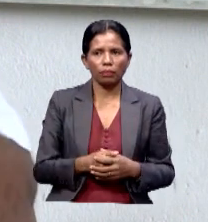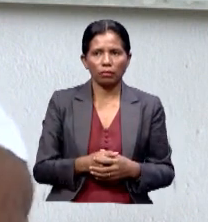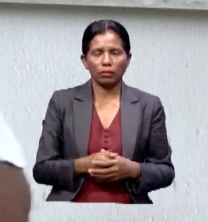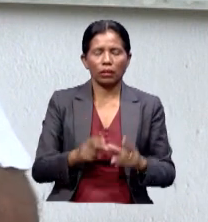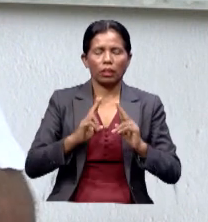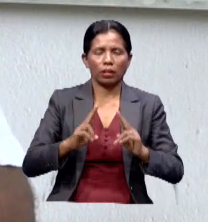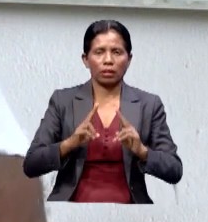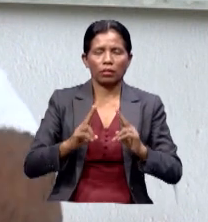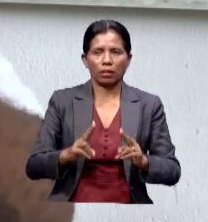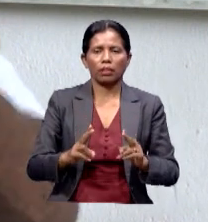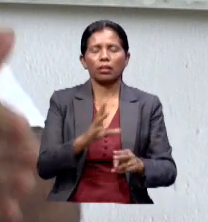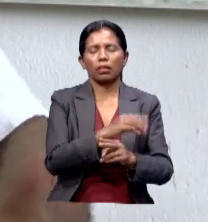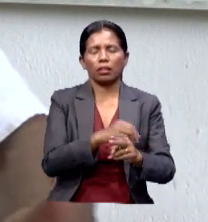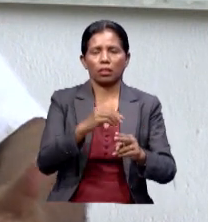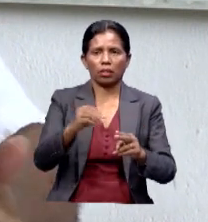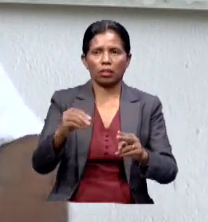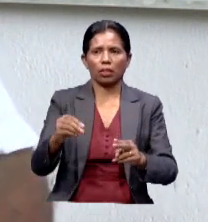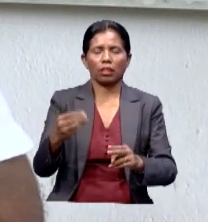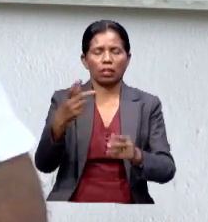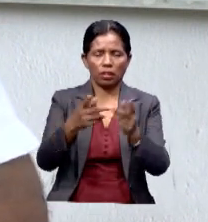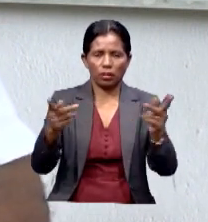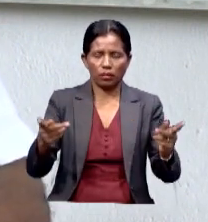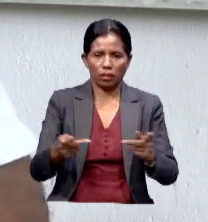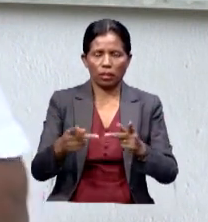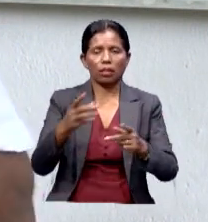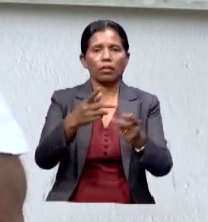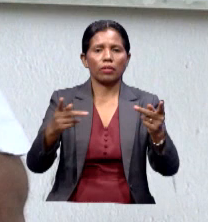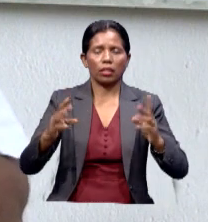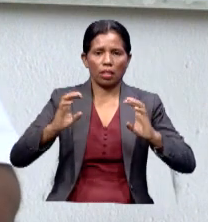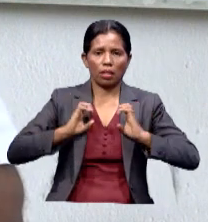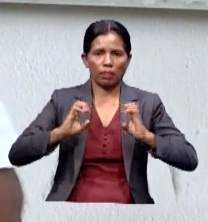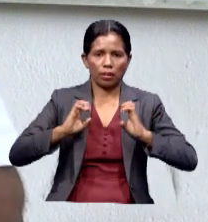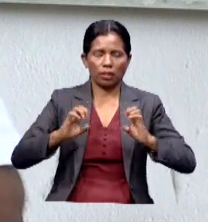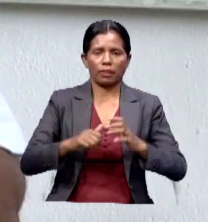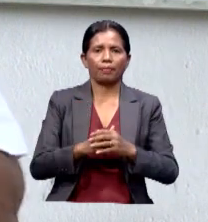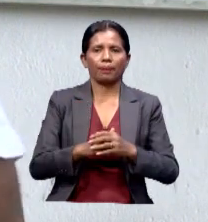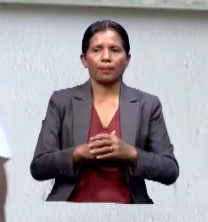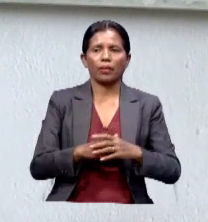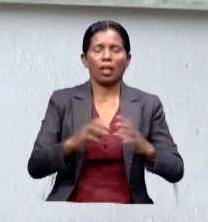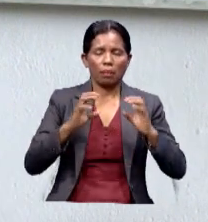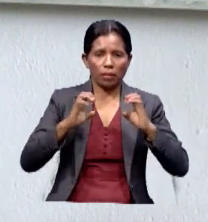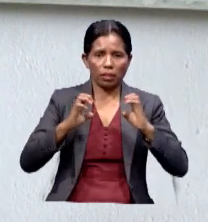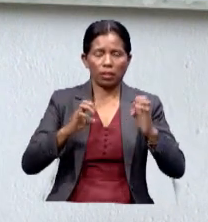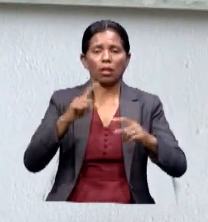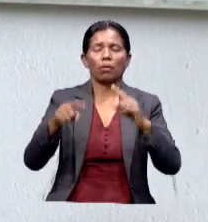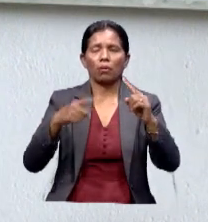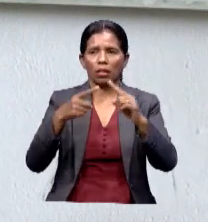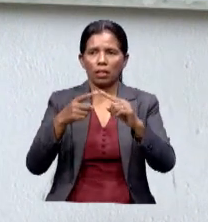urgente no imediata ia área emergência nian. Emergência kata, bahira quando